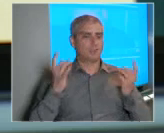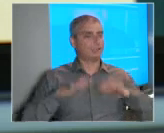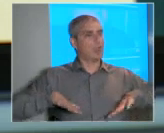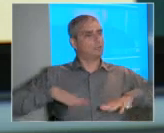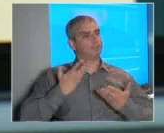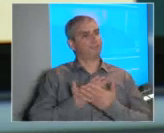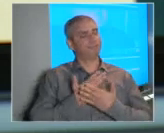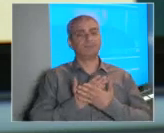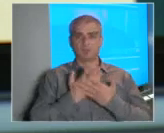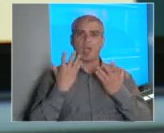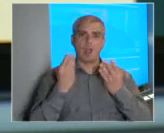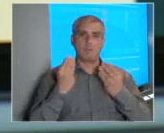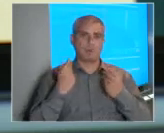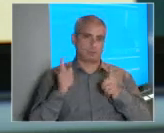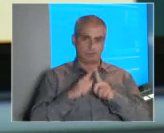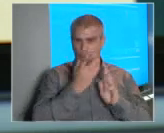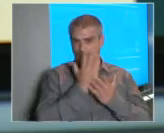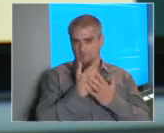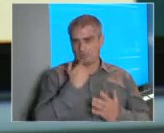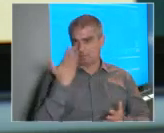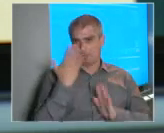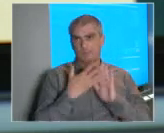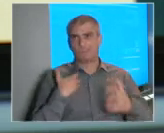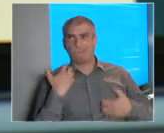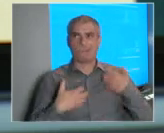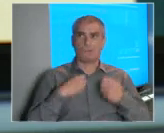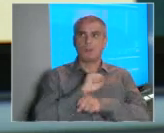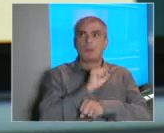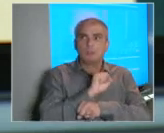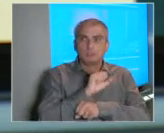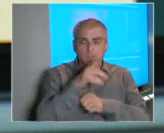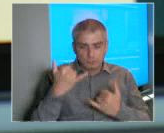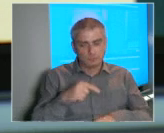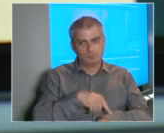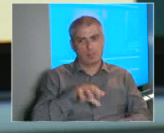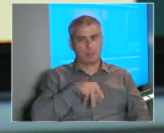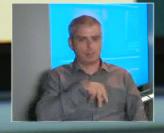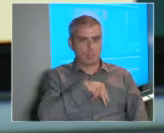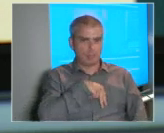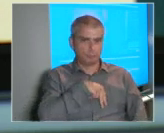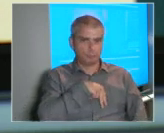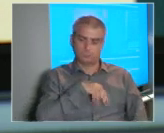שלנו, מרבים, כמו שאמרת, להתמרמר ולהתלונן, זה הרגע לקחת אחריות.